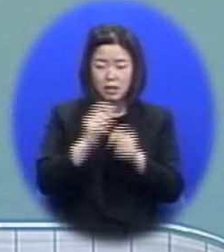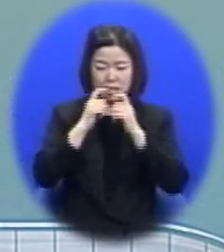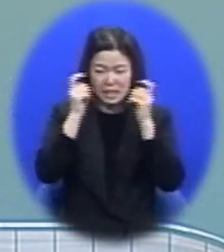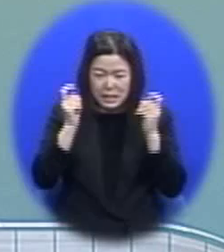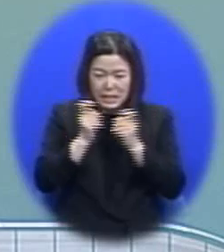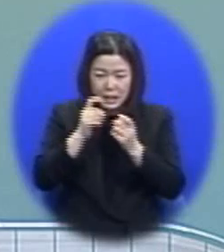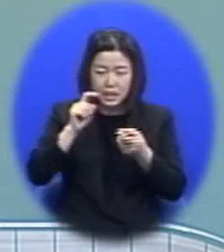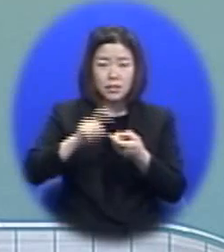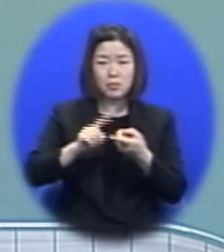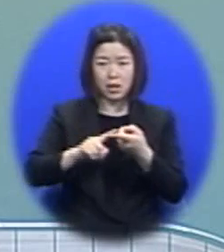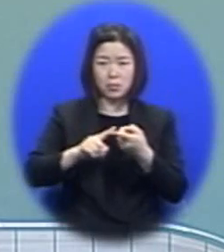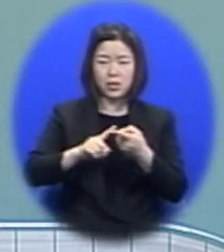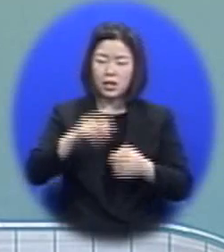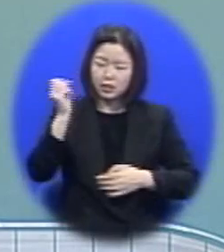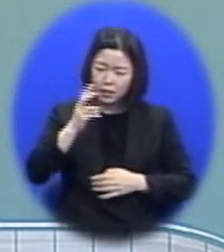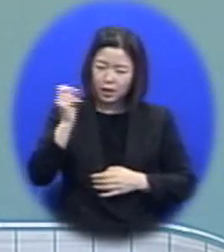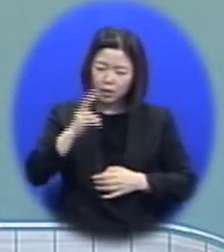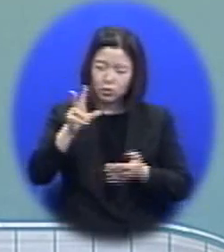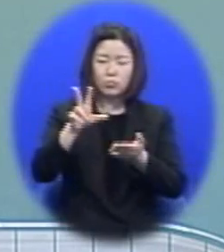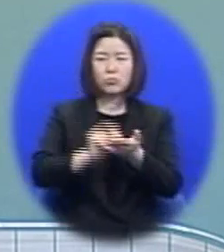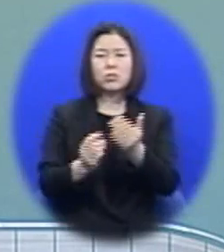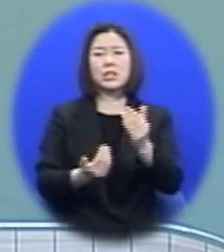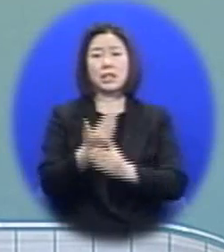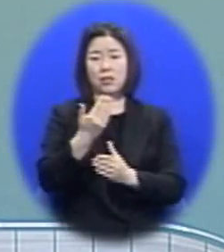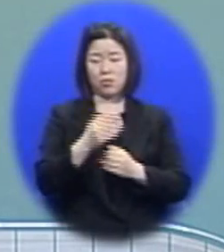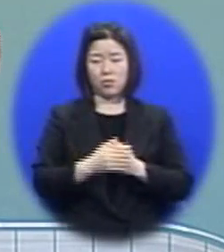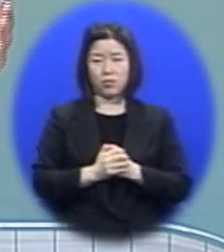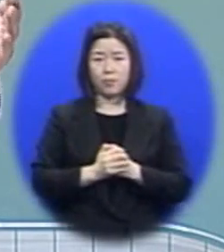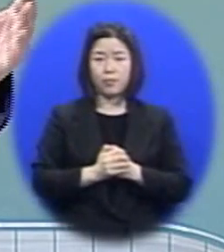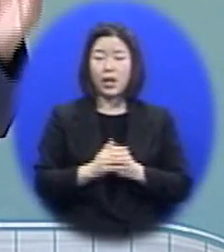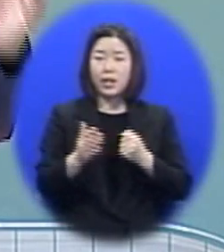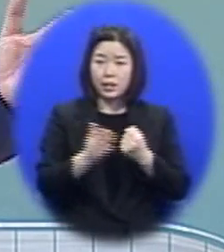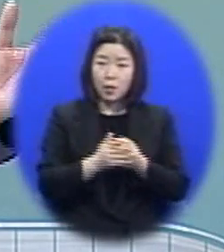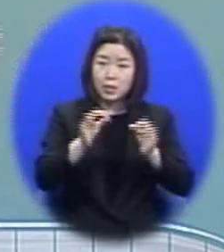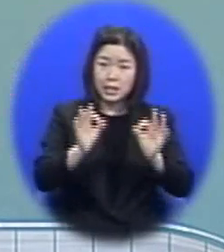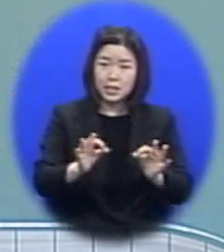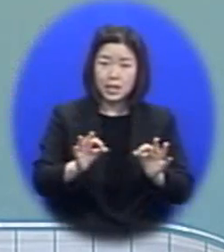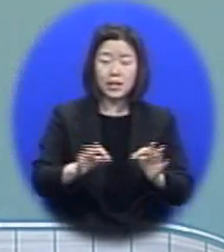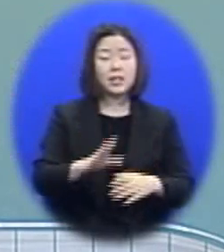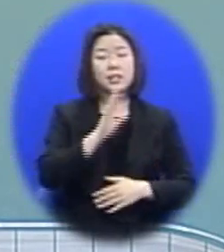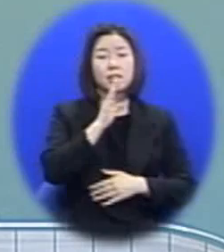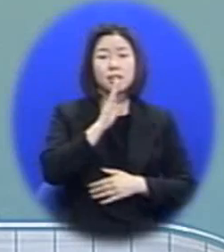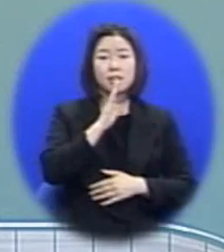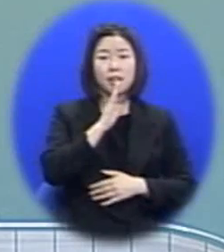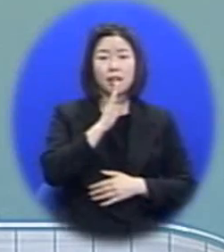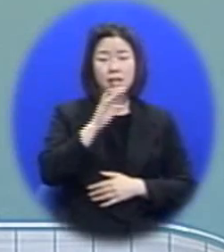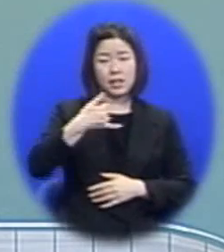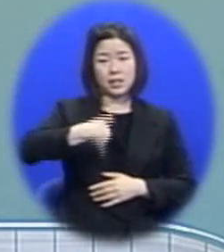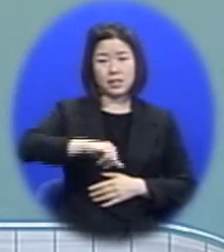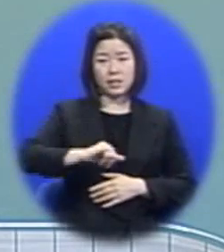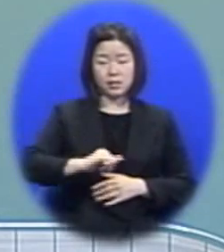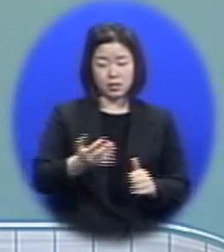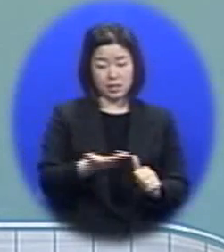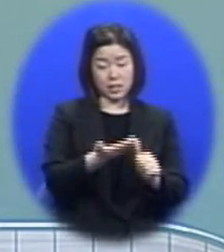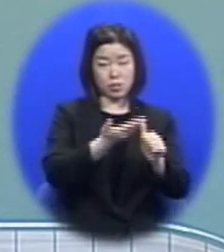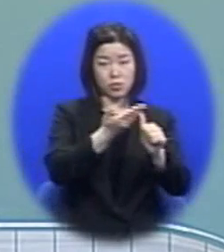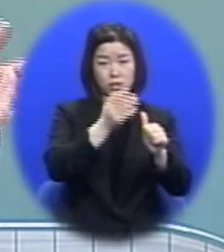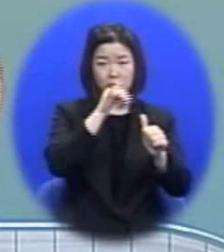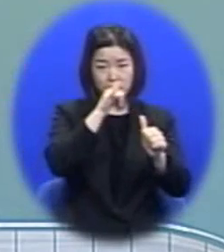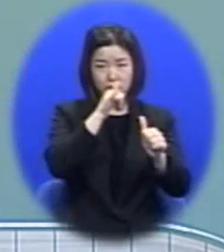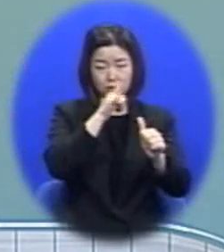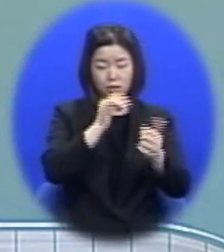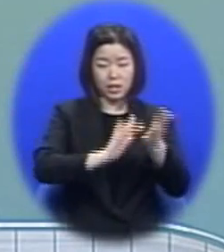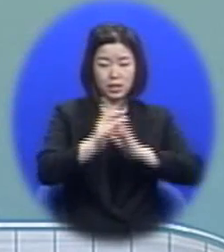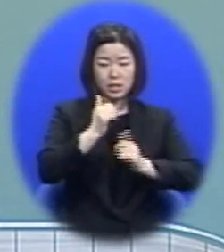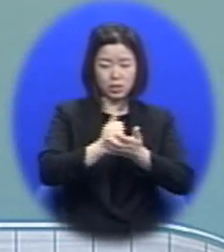문제를 일으키는 겁니다 그러므로 여러분 이제 진짜 자녀를 양육하는데 있어서도 예수님을